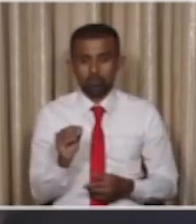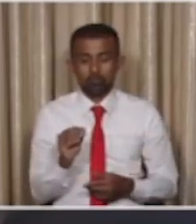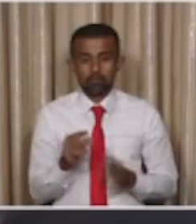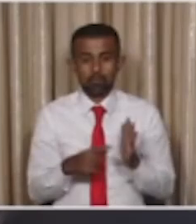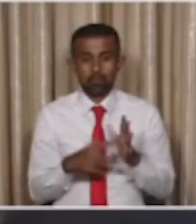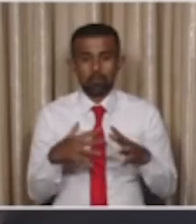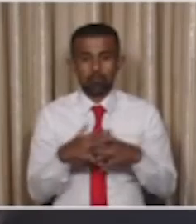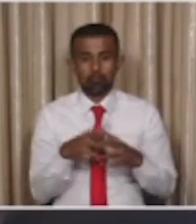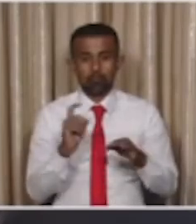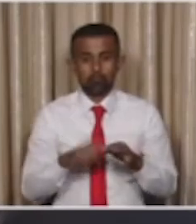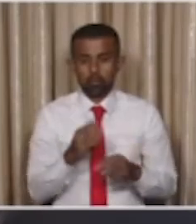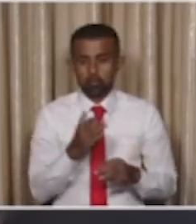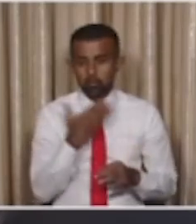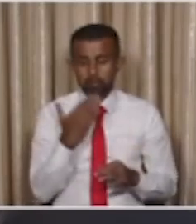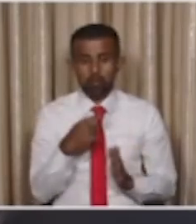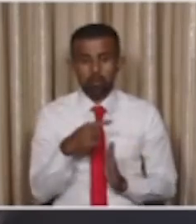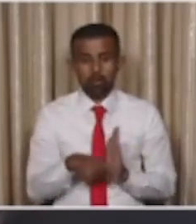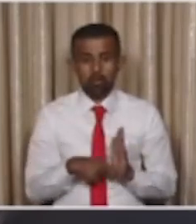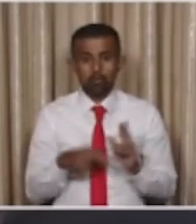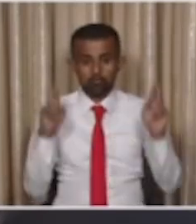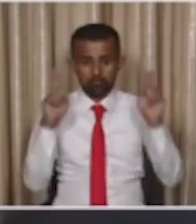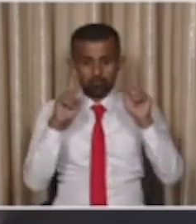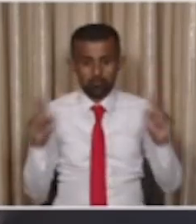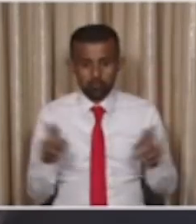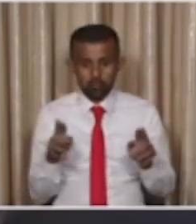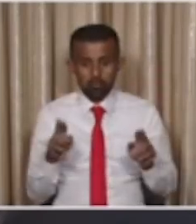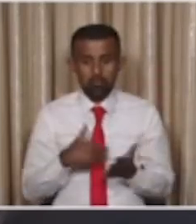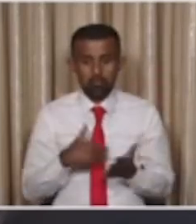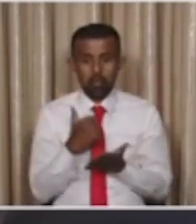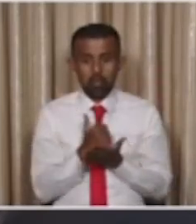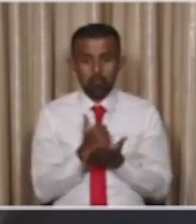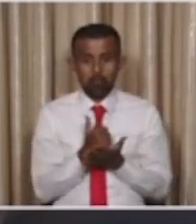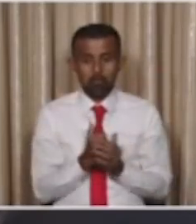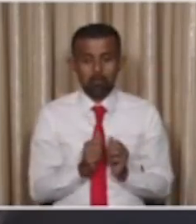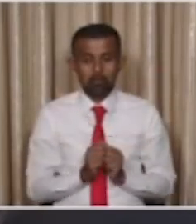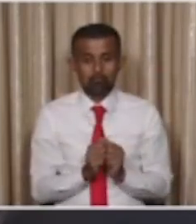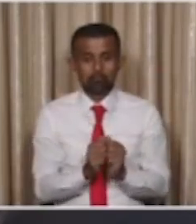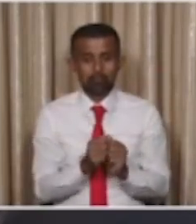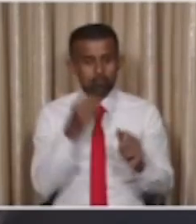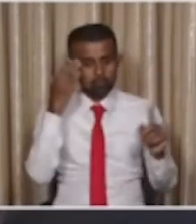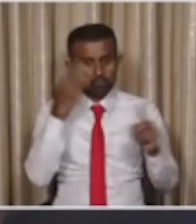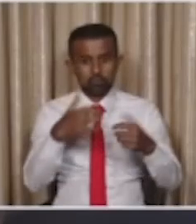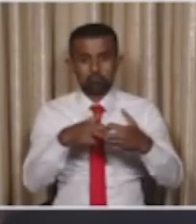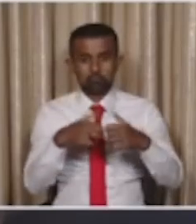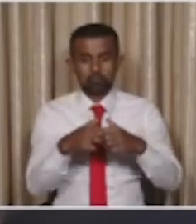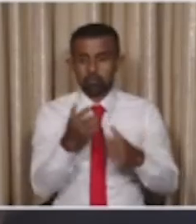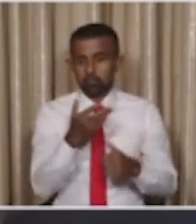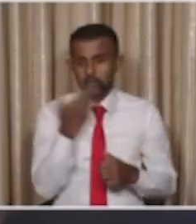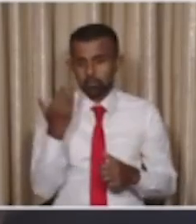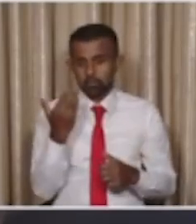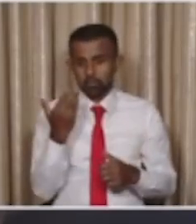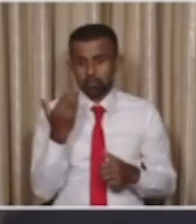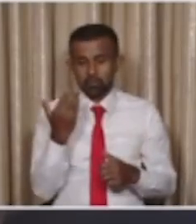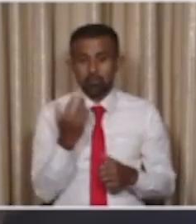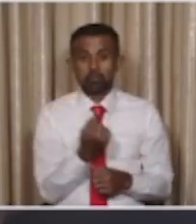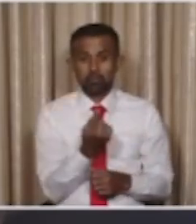ප්‍රශ්න මතුවෙන්න පුළුවන්, දේශීයව හා ජාත්‍යන්තරව මහ බැංකුවේ ක්‍රියා කිරීම සම්බන්ධයෙන් ගැටලු මතුවෙන්න පුළුවන්. ඒ නිසා වුන්